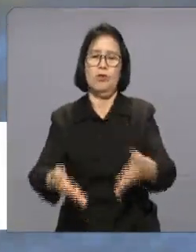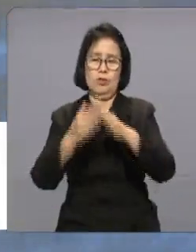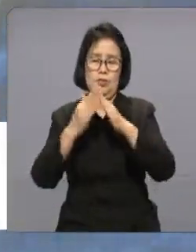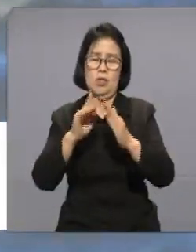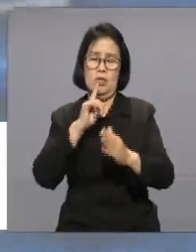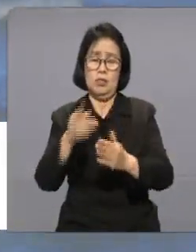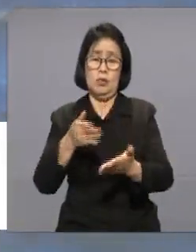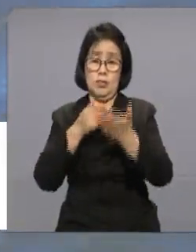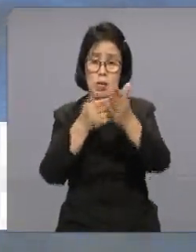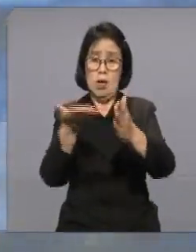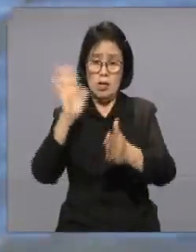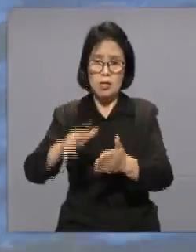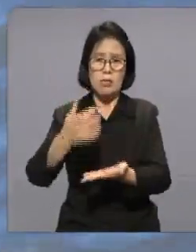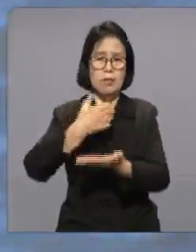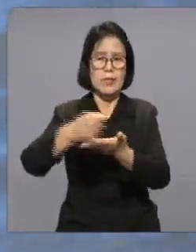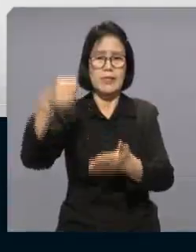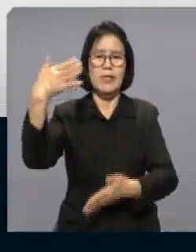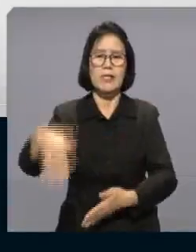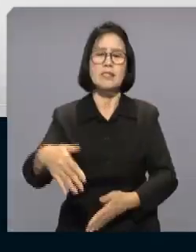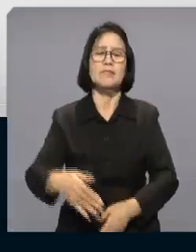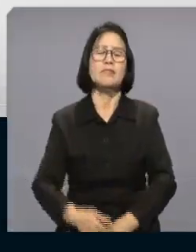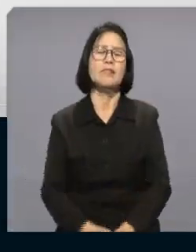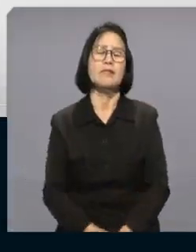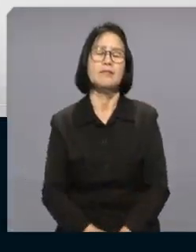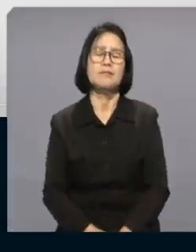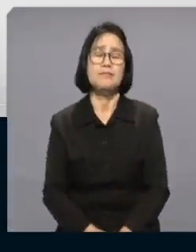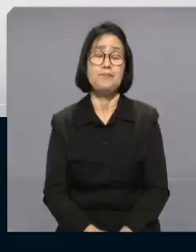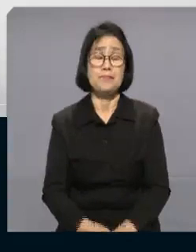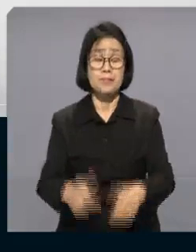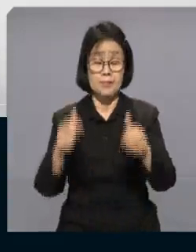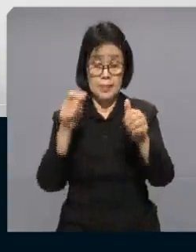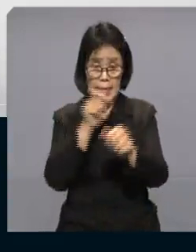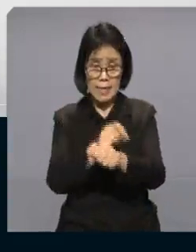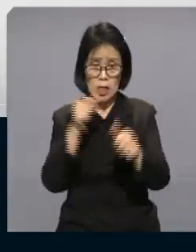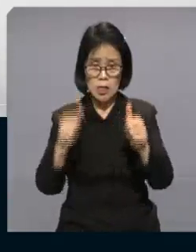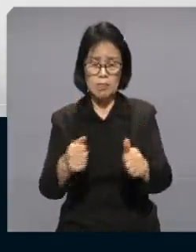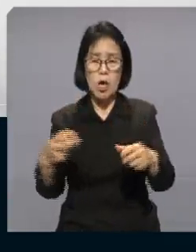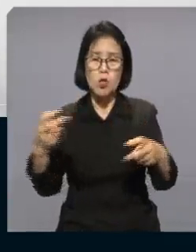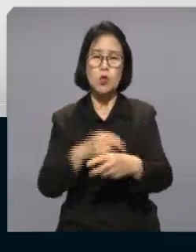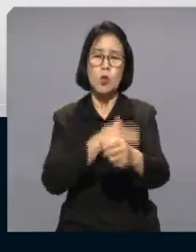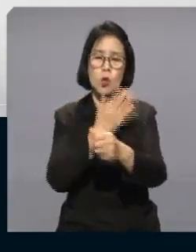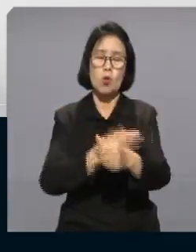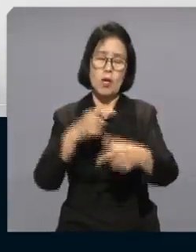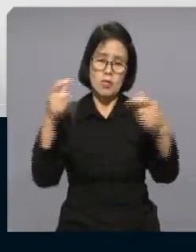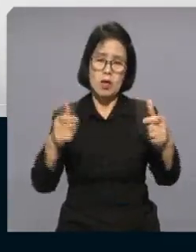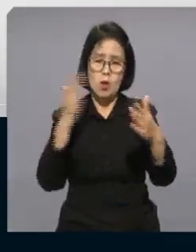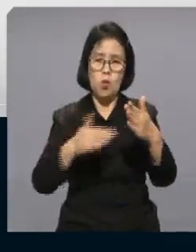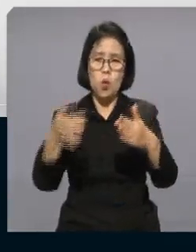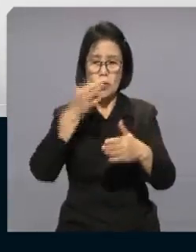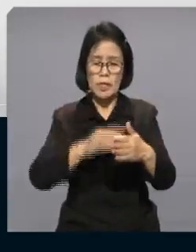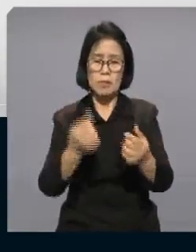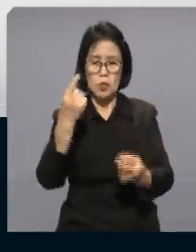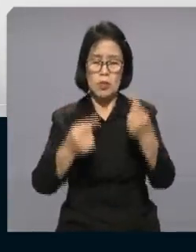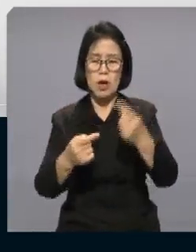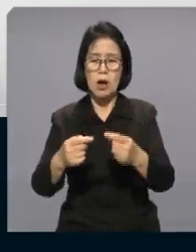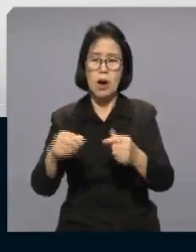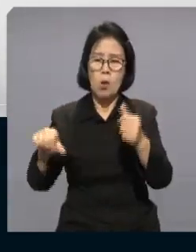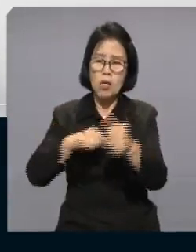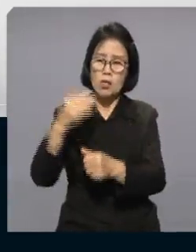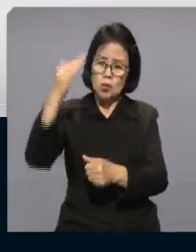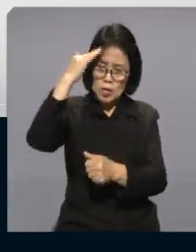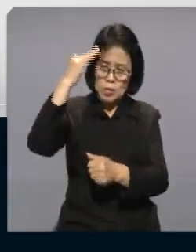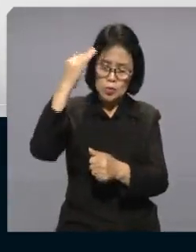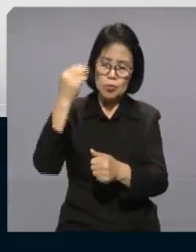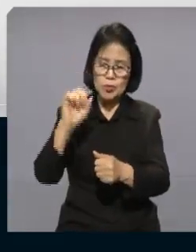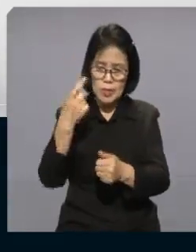건설하겠다고 제안했지만 받아들여지지 않은 것. 이번 행정심판은 교통권 확대라는 공익보다 환경훼손으로 인한 손실이